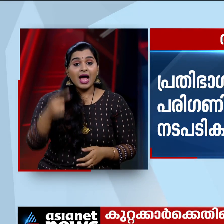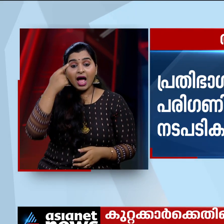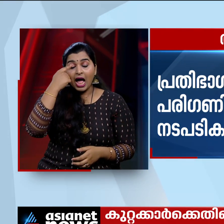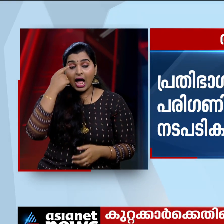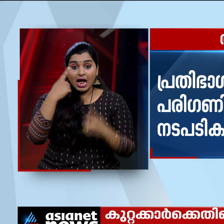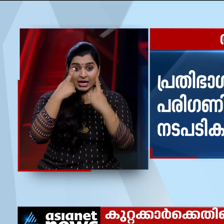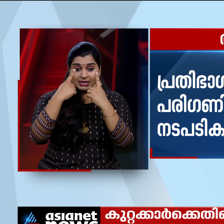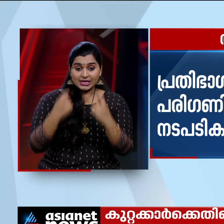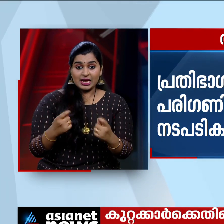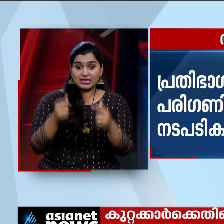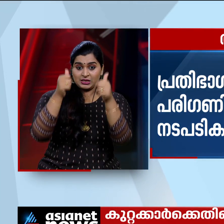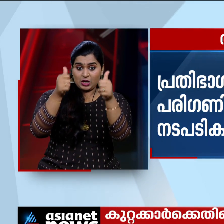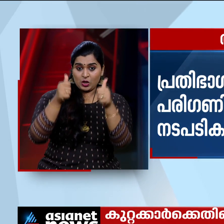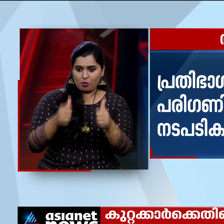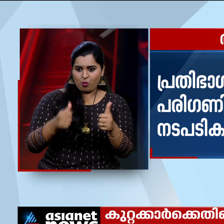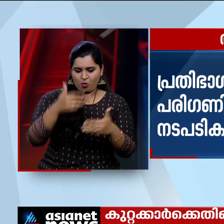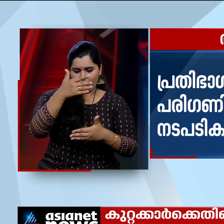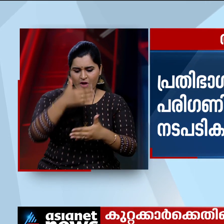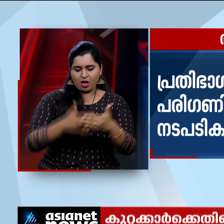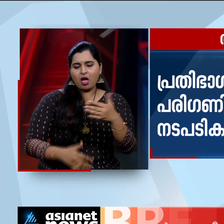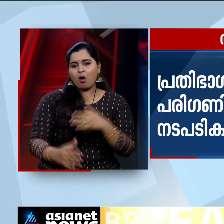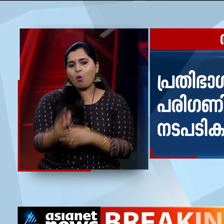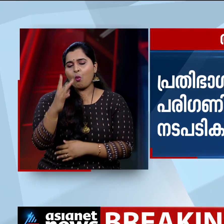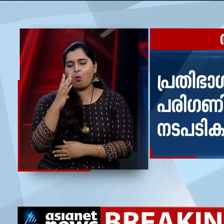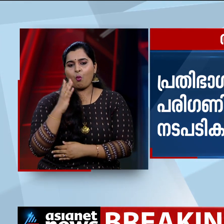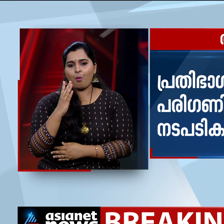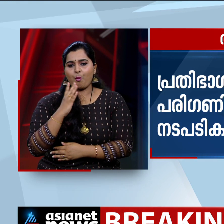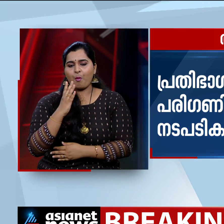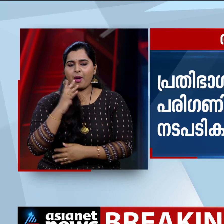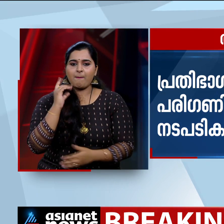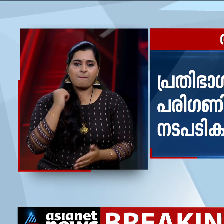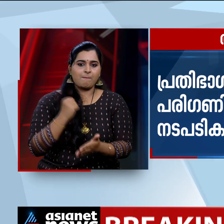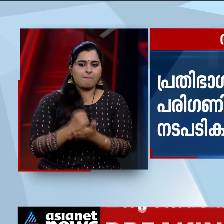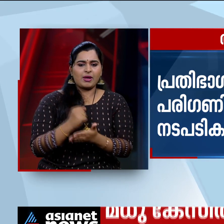നേത്രപരിശോധനയുടെ വിശദമായ റിപ്പോർട്ട് വരും വരെ കാത്തു നിൽക്കണമെന്ന ആവശ്യവും